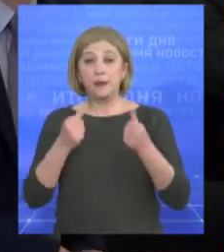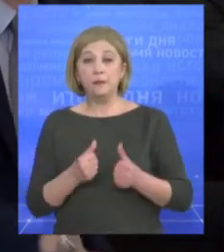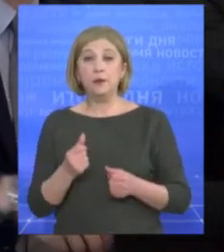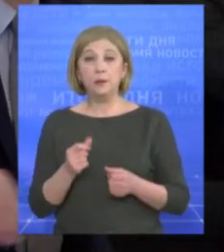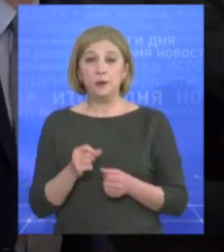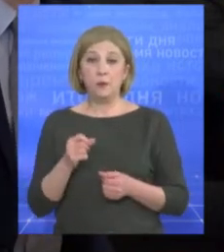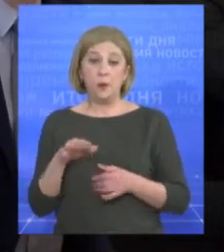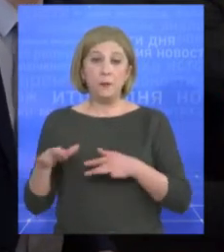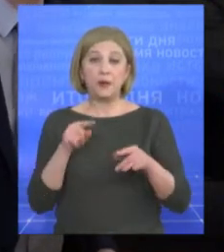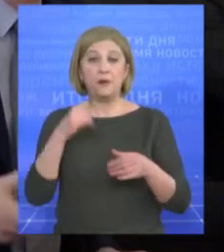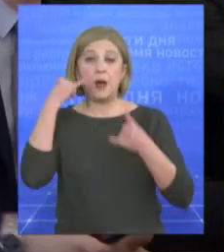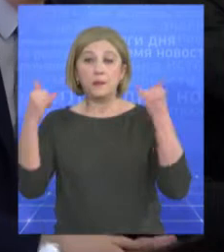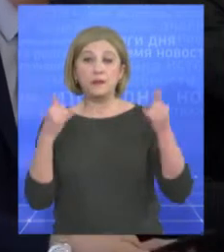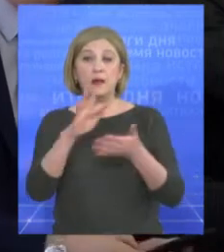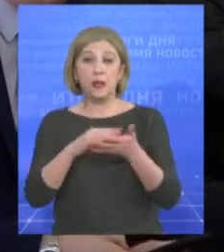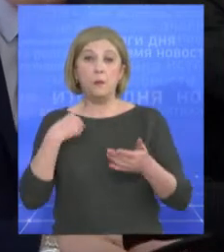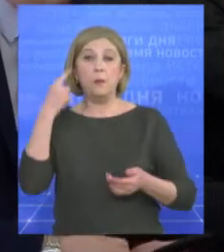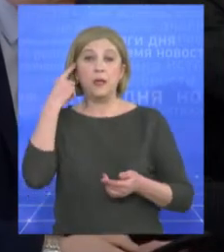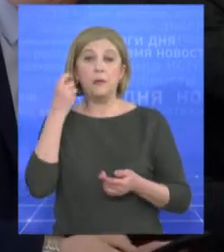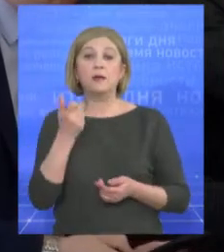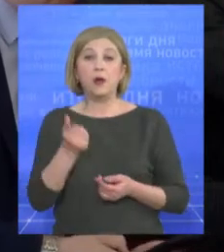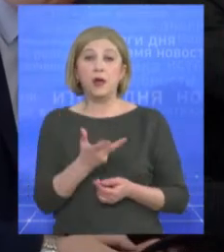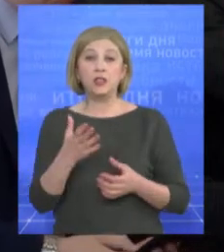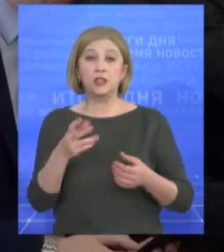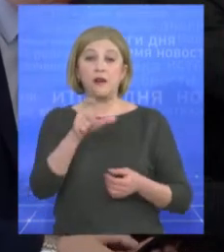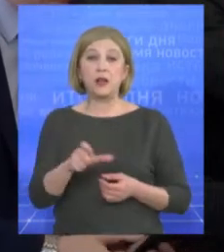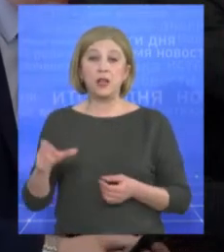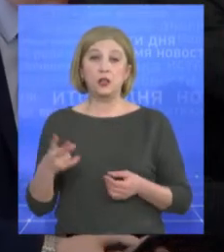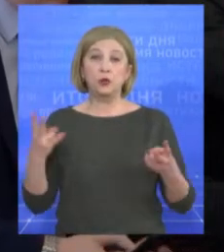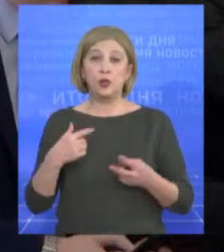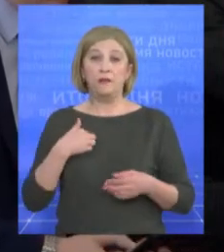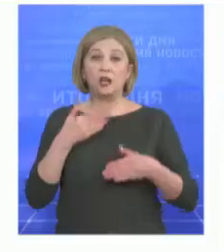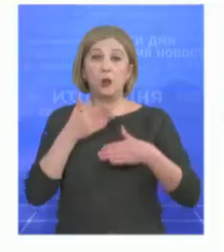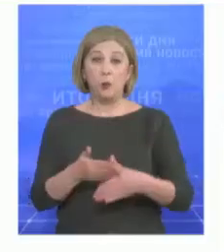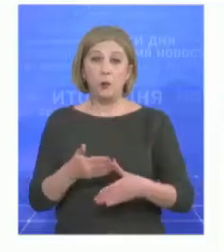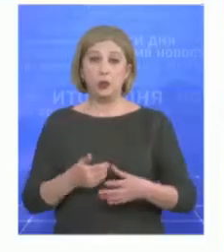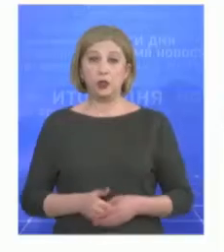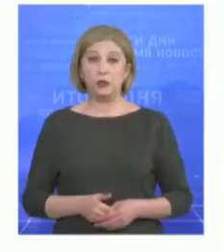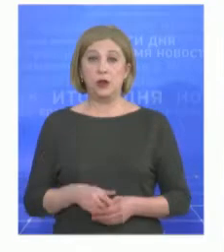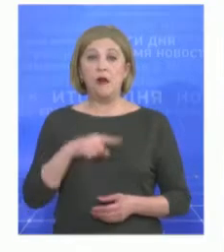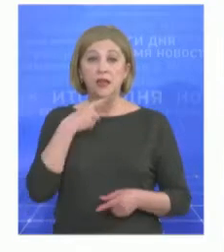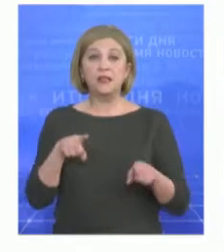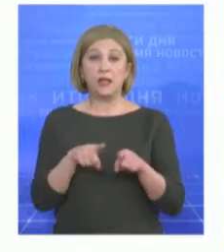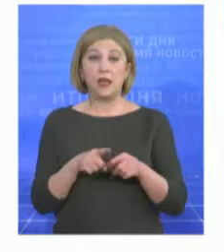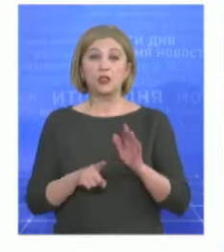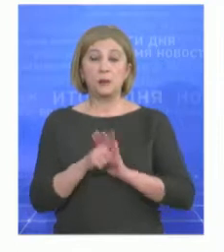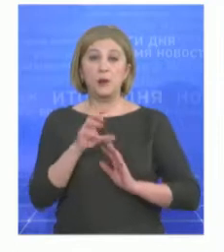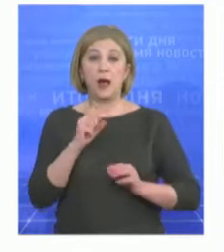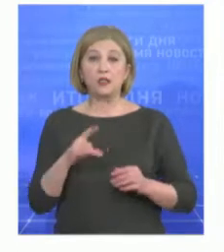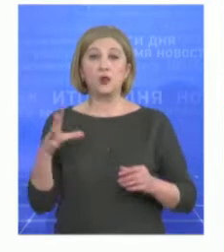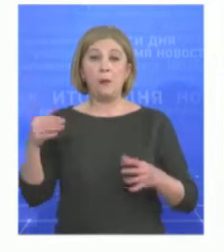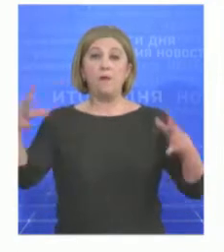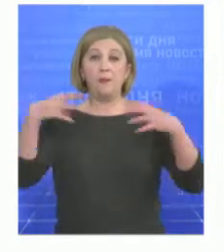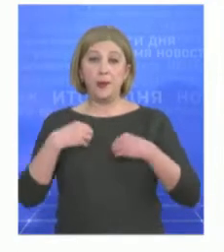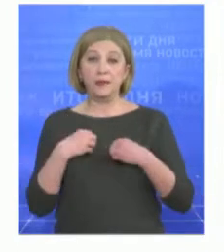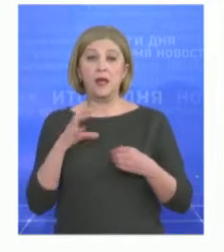мере того, как будем обзванивать дальше, мы будем понимать, какое количество граждан нуждается в нашей помощи. В России также запустили акцию